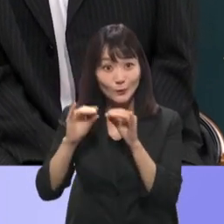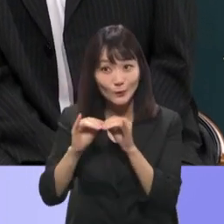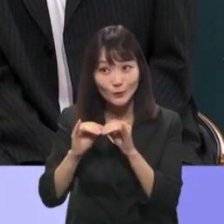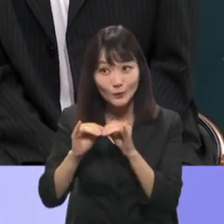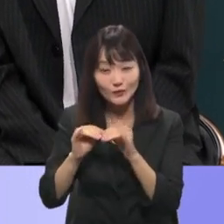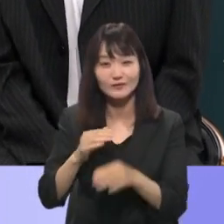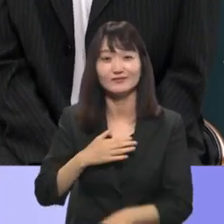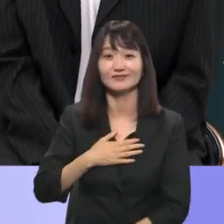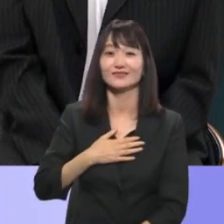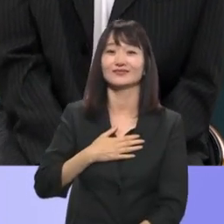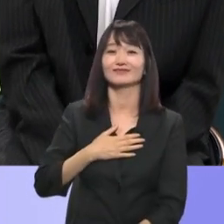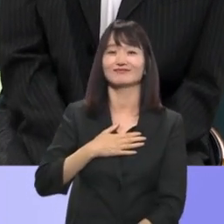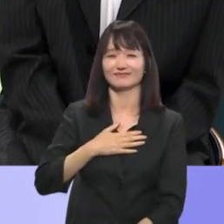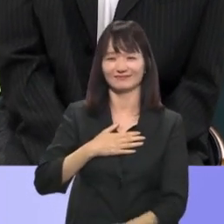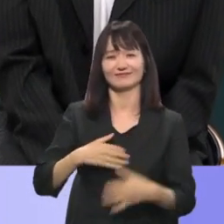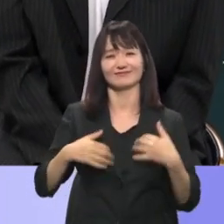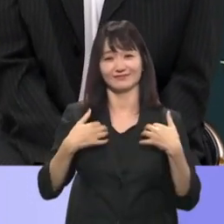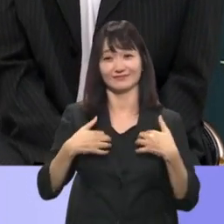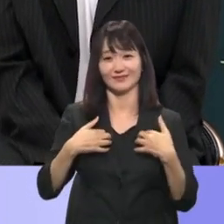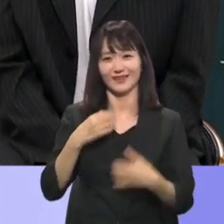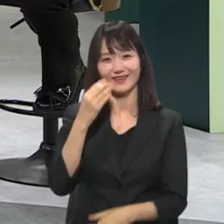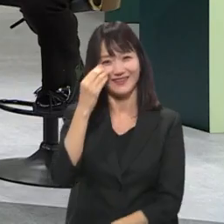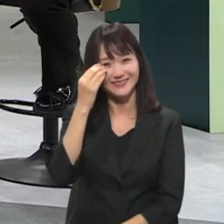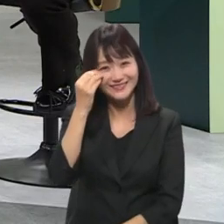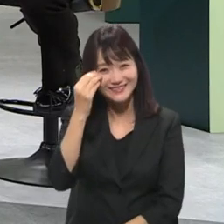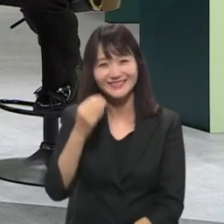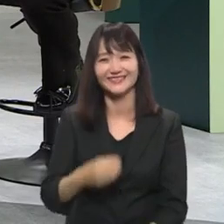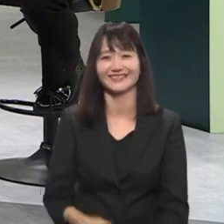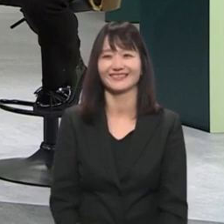한편으로도 기쁜 마음이 너무 신기하네 또